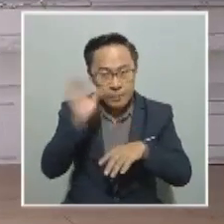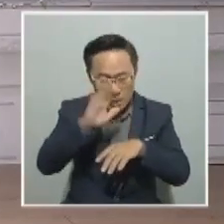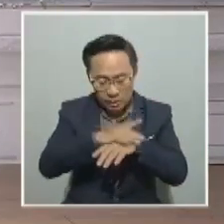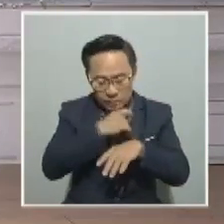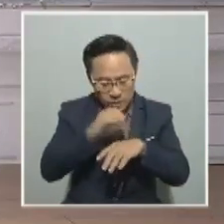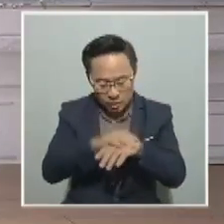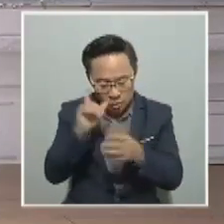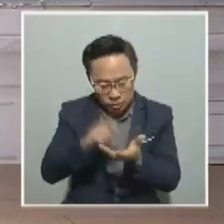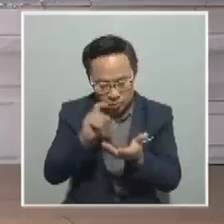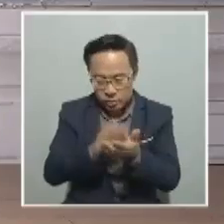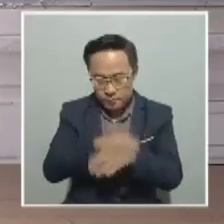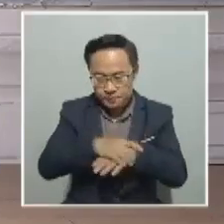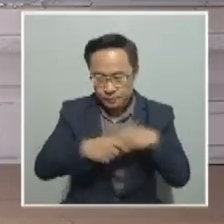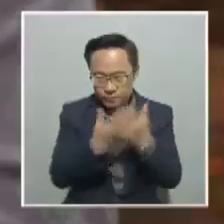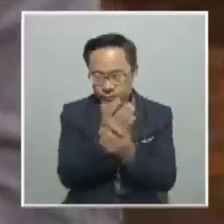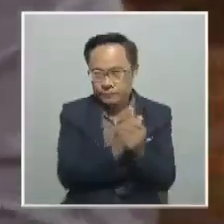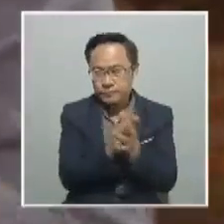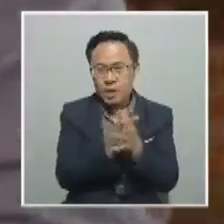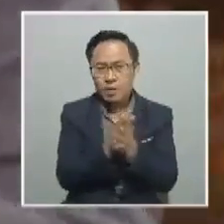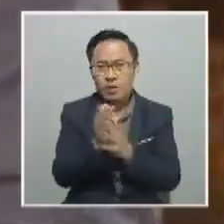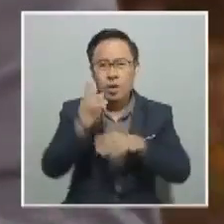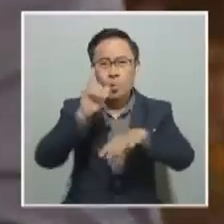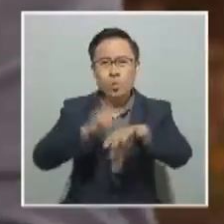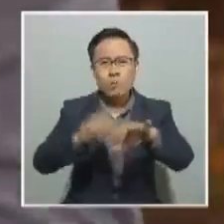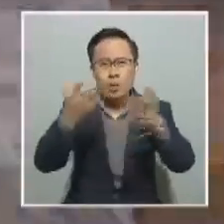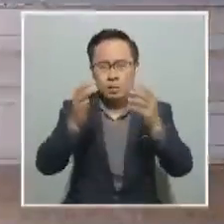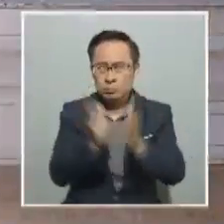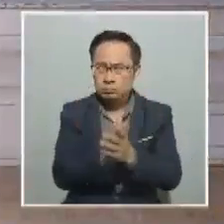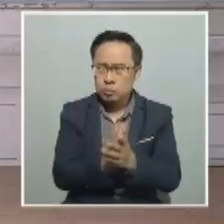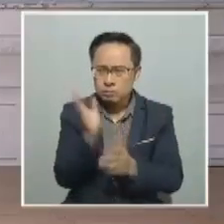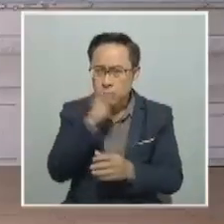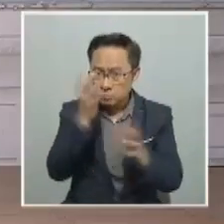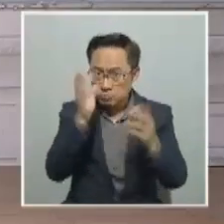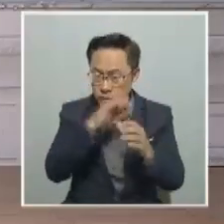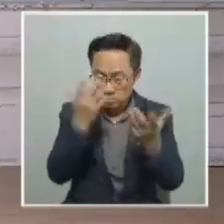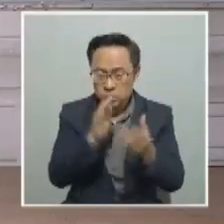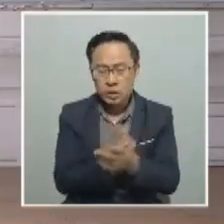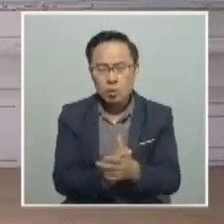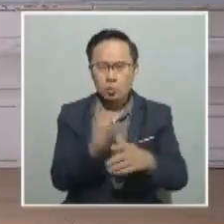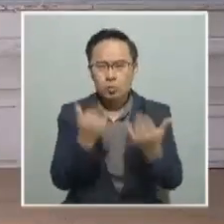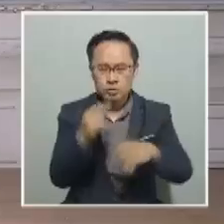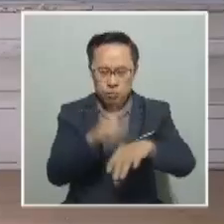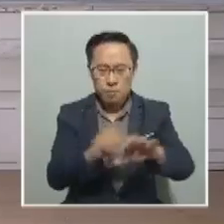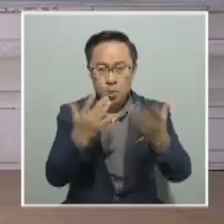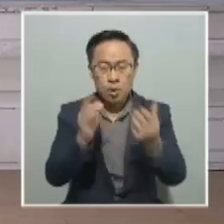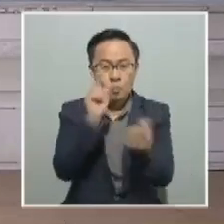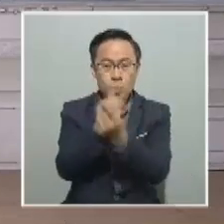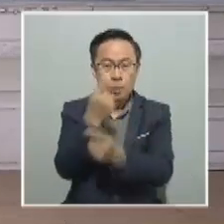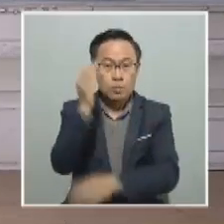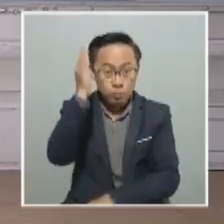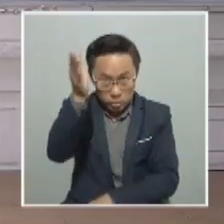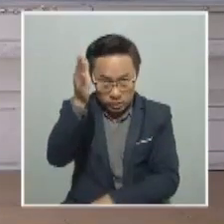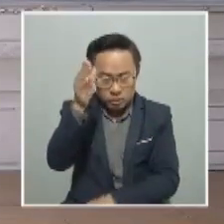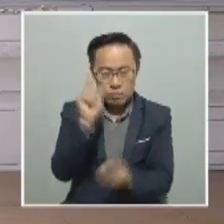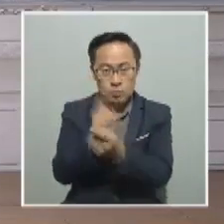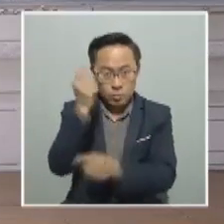ฉีดเยอะเกิน ไหนก็ให้มาแล้วก็ลองซะเลยอ่ะหมดเวลาแล้วอลิตา ไม่มีกลิ่นอะไรเลยอ่ะดีจัง อ ่ะหมดเวลาลงแล้วนะคะเดี๋ยววันพรุ่งนี้เนี่ยอย่าลืม